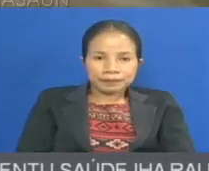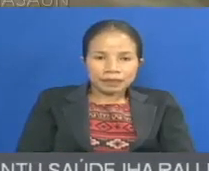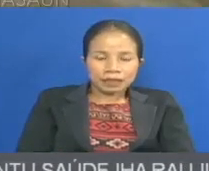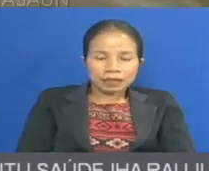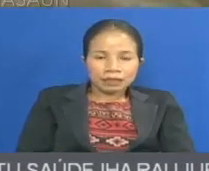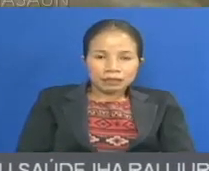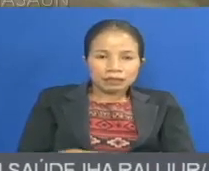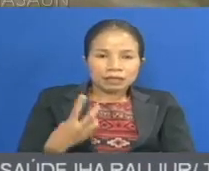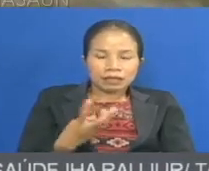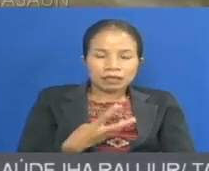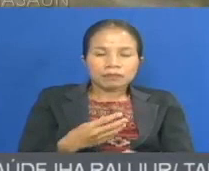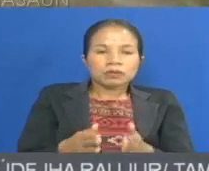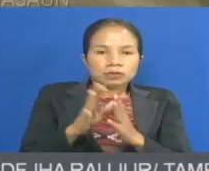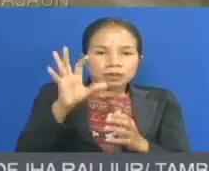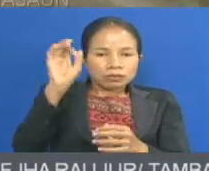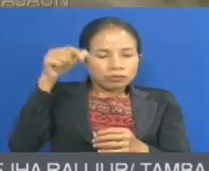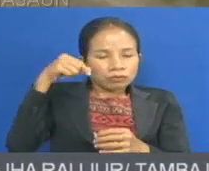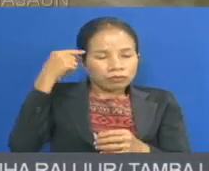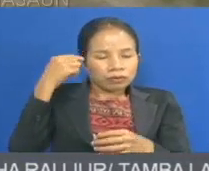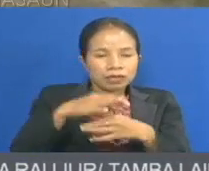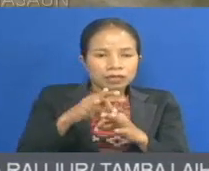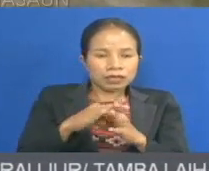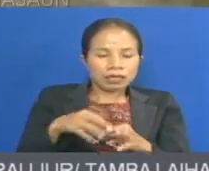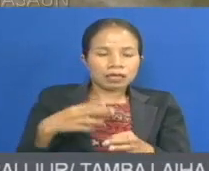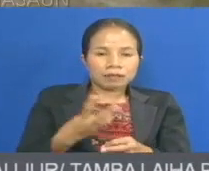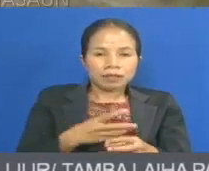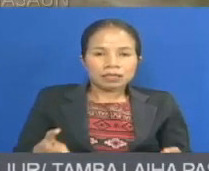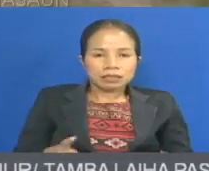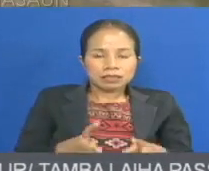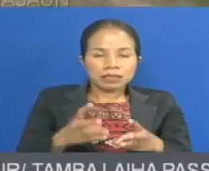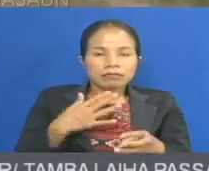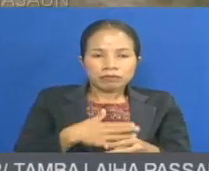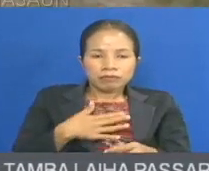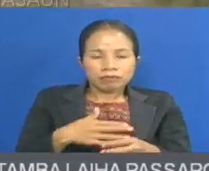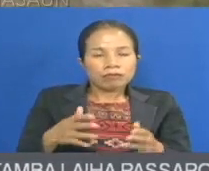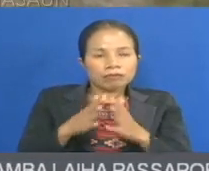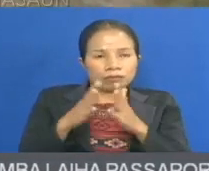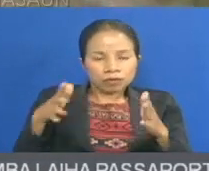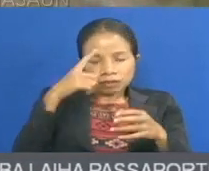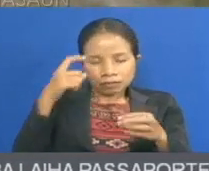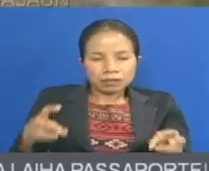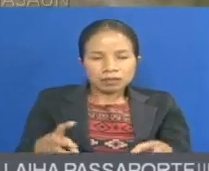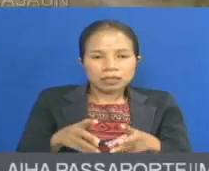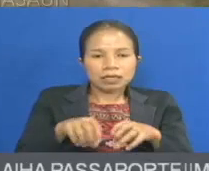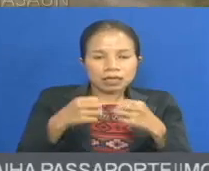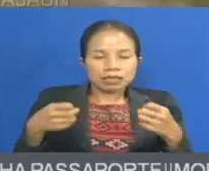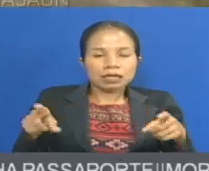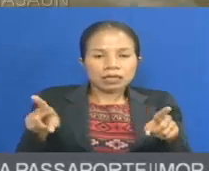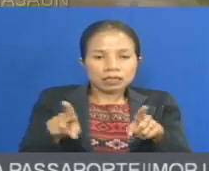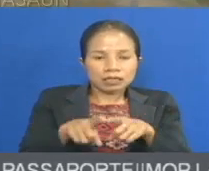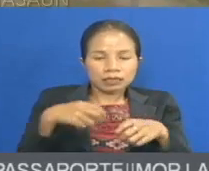ami soba nono governo, hadi ati a minha estrada ne favor bot, tambah buat ne estrada atan sene risku bot